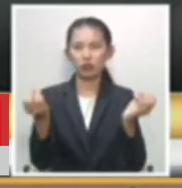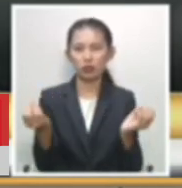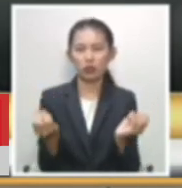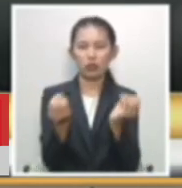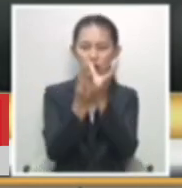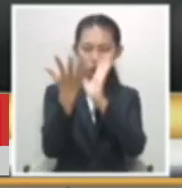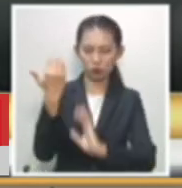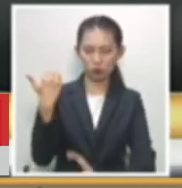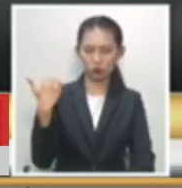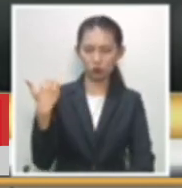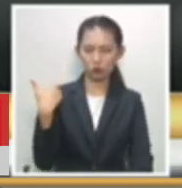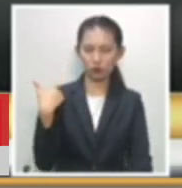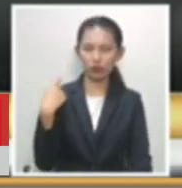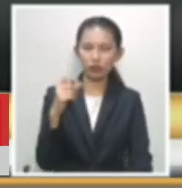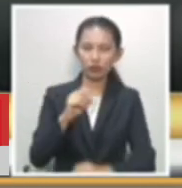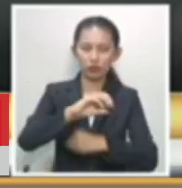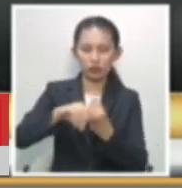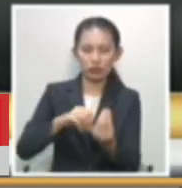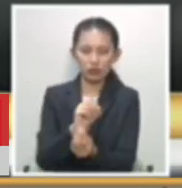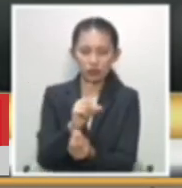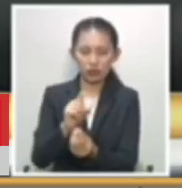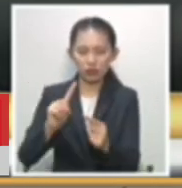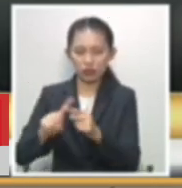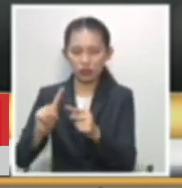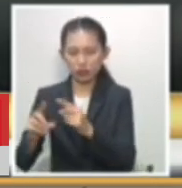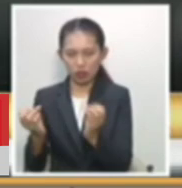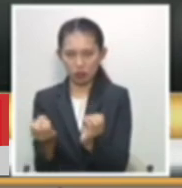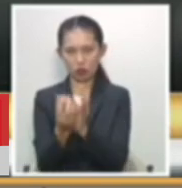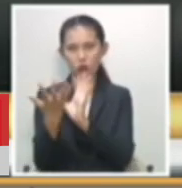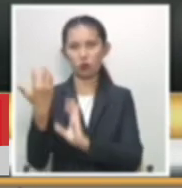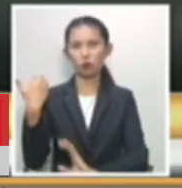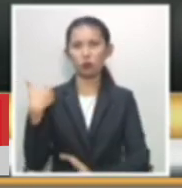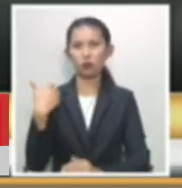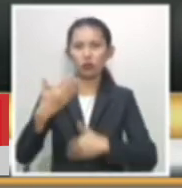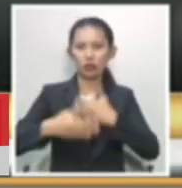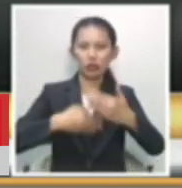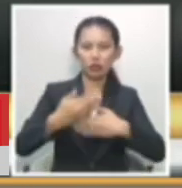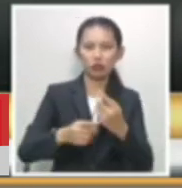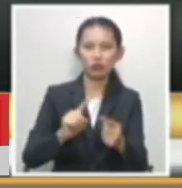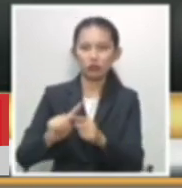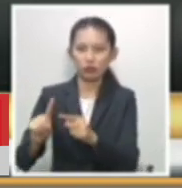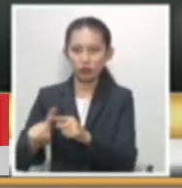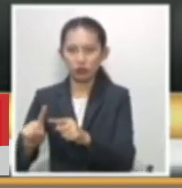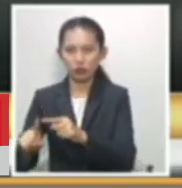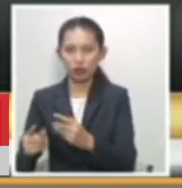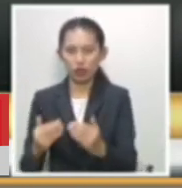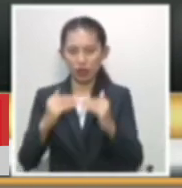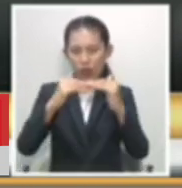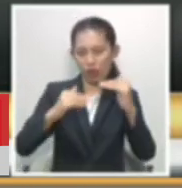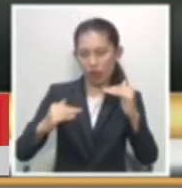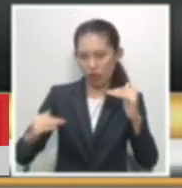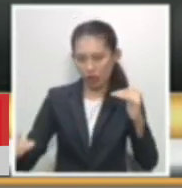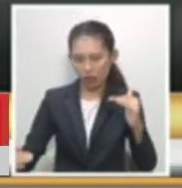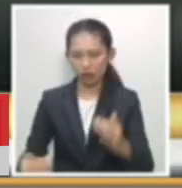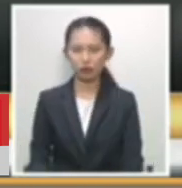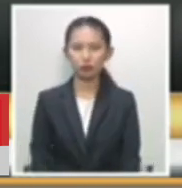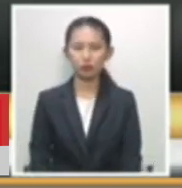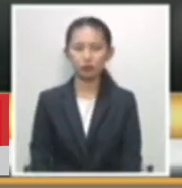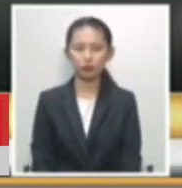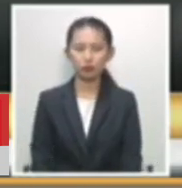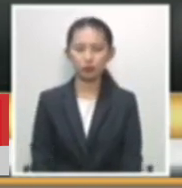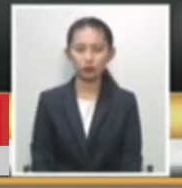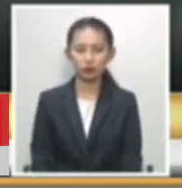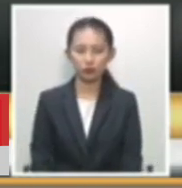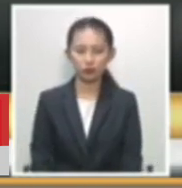ผลการสงครามการค้าหลายๆประเทศหลักๆที่เป็นตลาดท่องเที่ยวของประเทศ